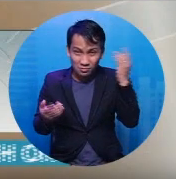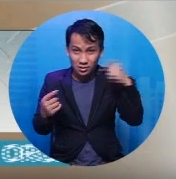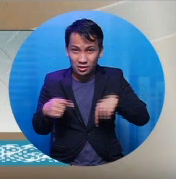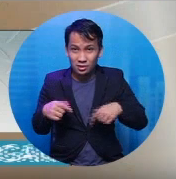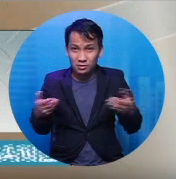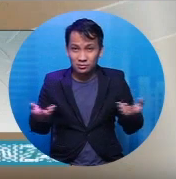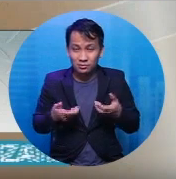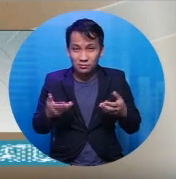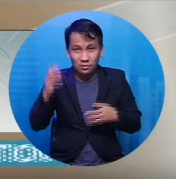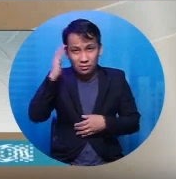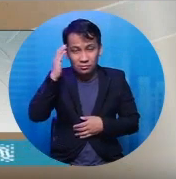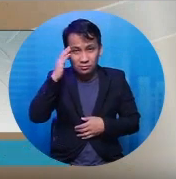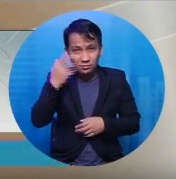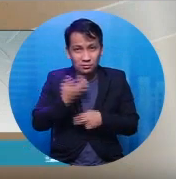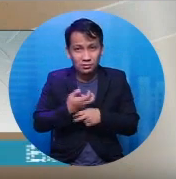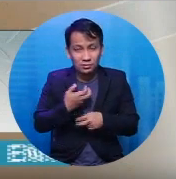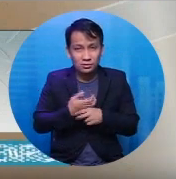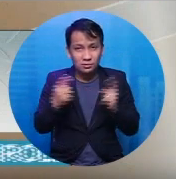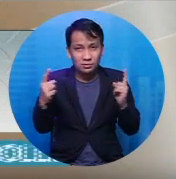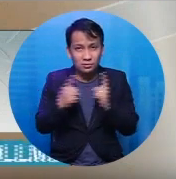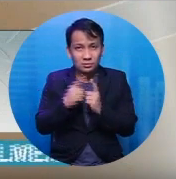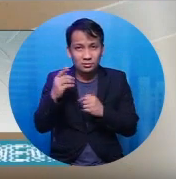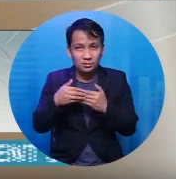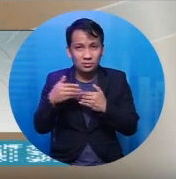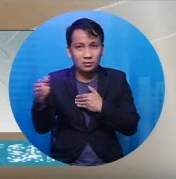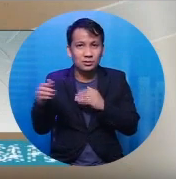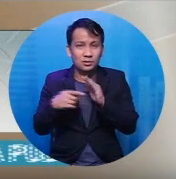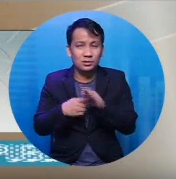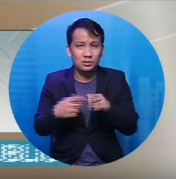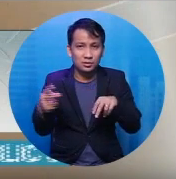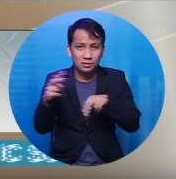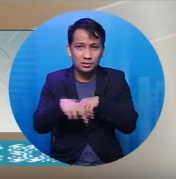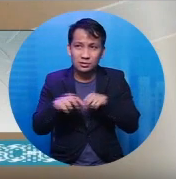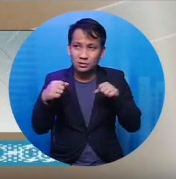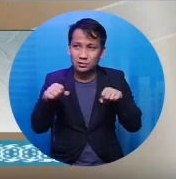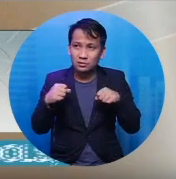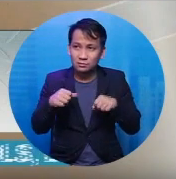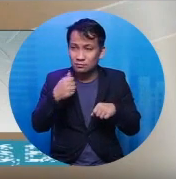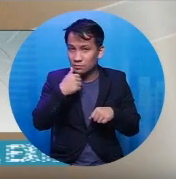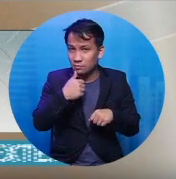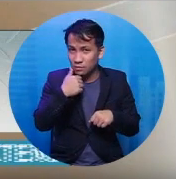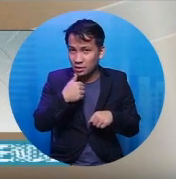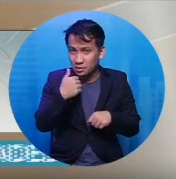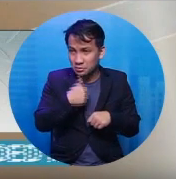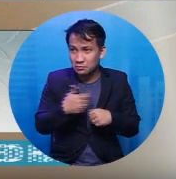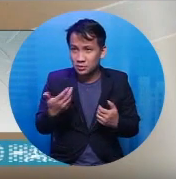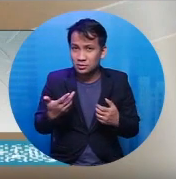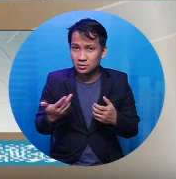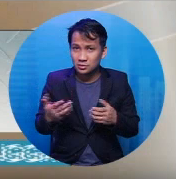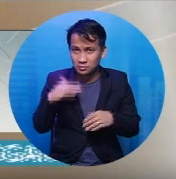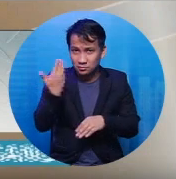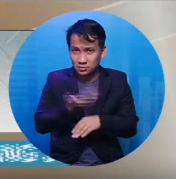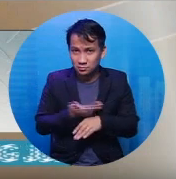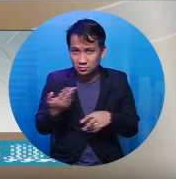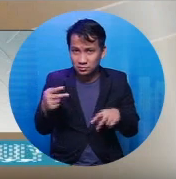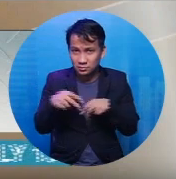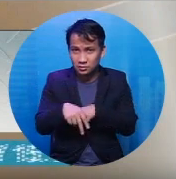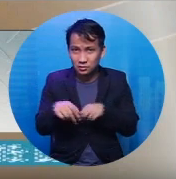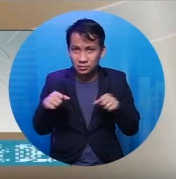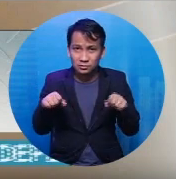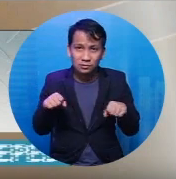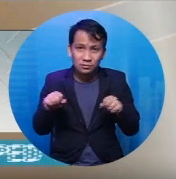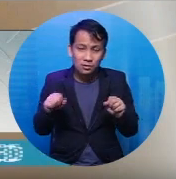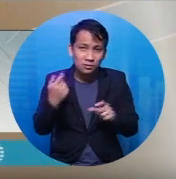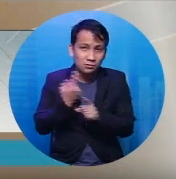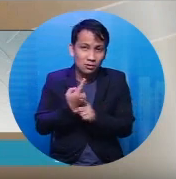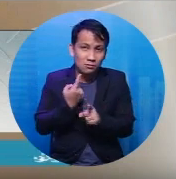nandito ako, nakipagkulog ka sa akin, tapos sinakay mo yung motor, yung babae sa motor mo, pati anak niya. Tama ba yun? Tama